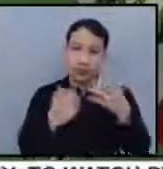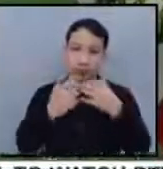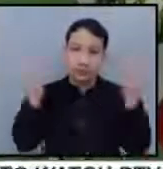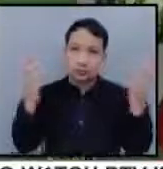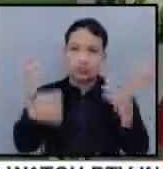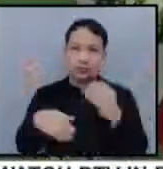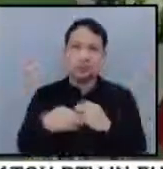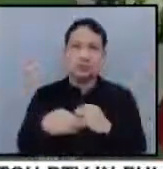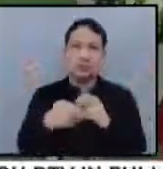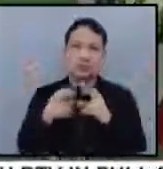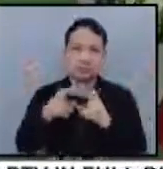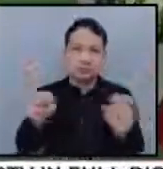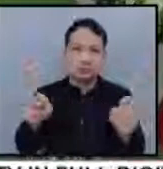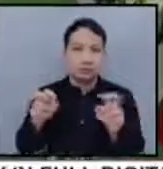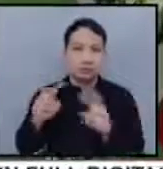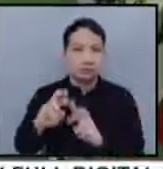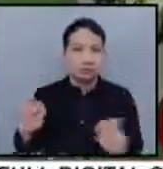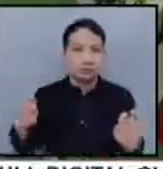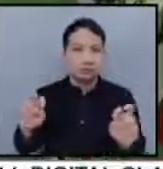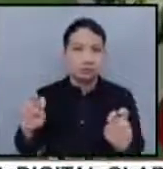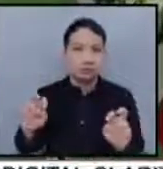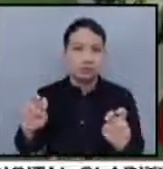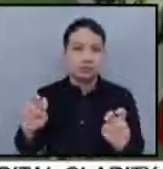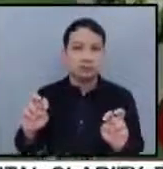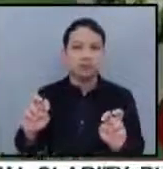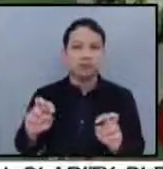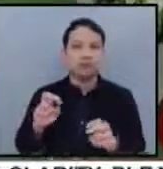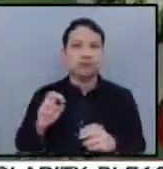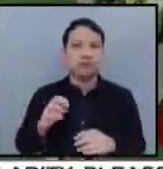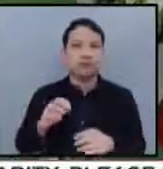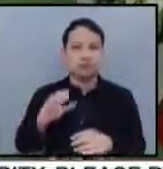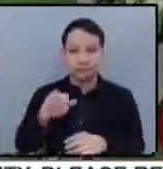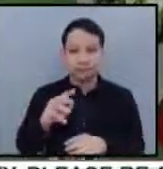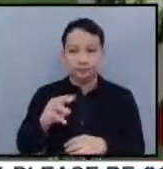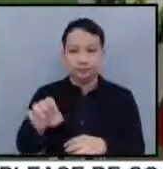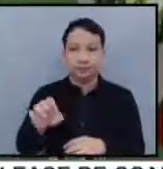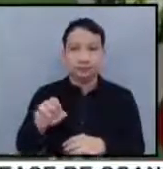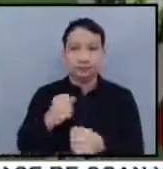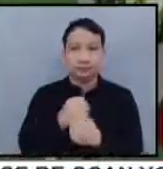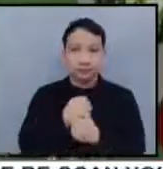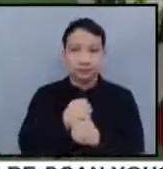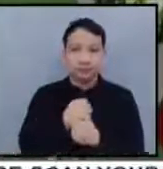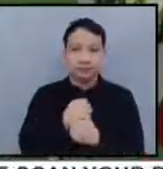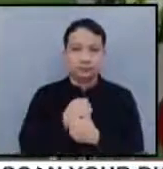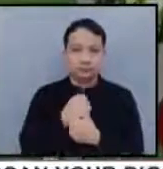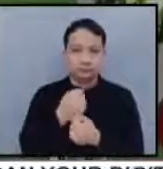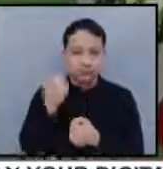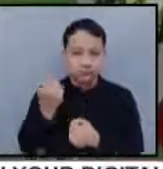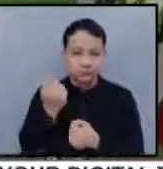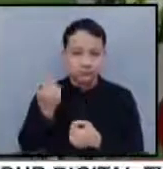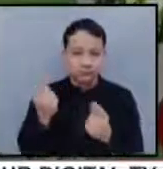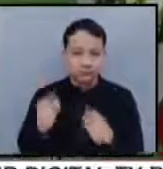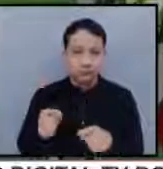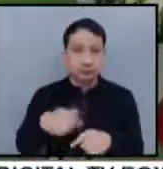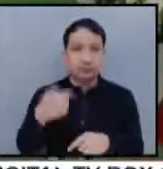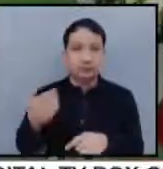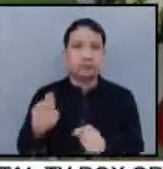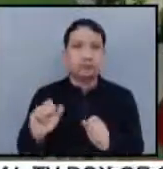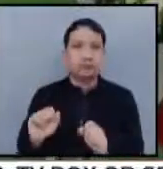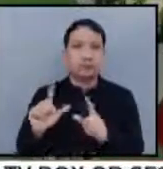inisyal na investigasyon na crime of passion ang insidente. Si Bernard Haudian sa detalye live.